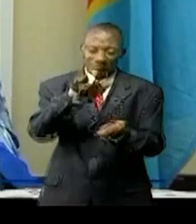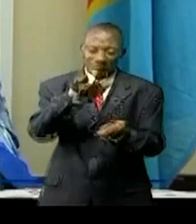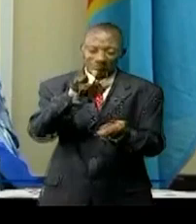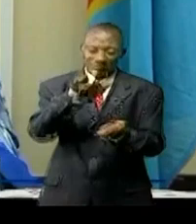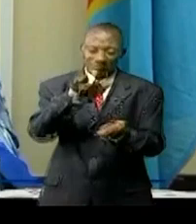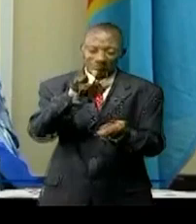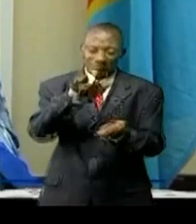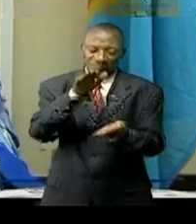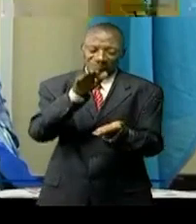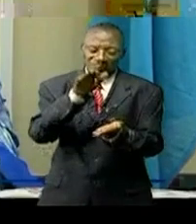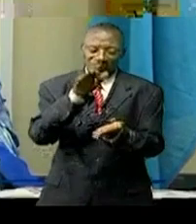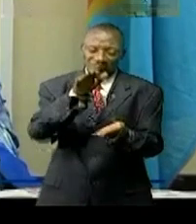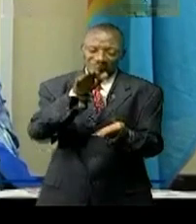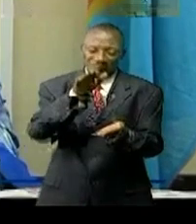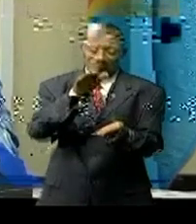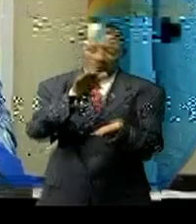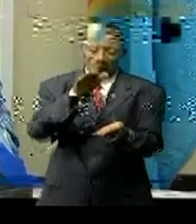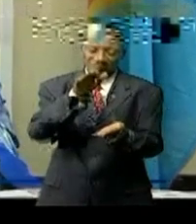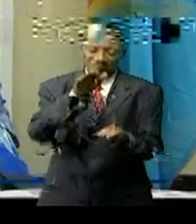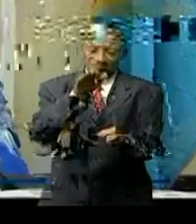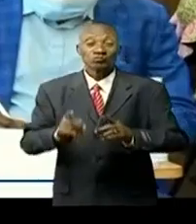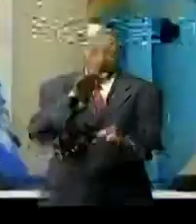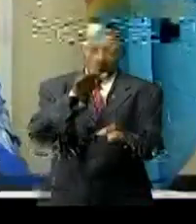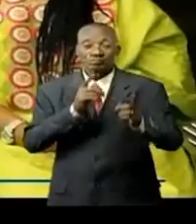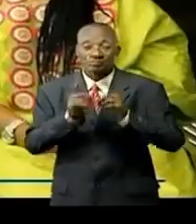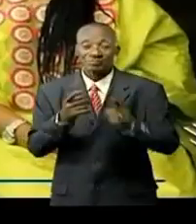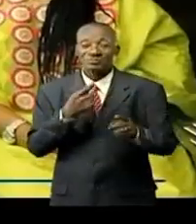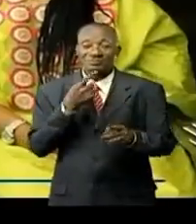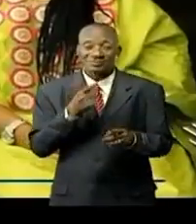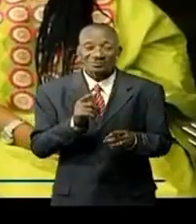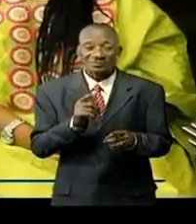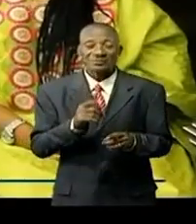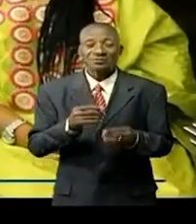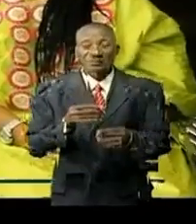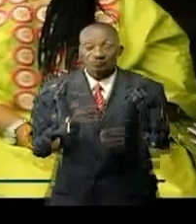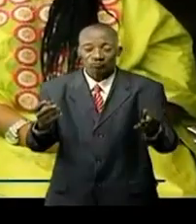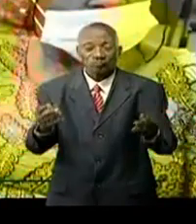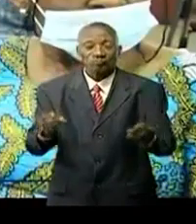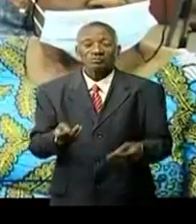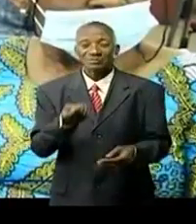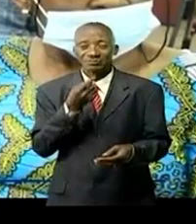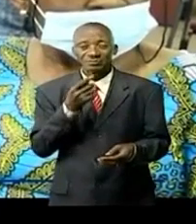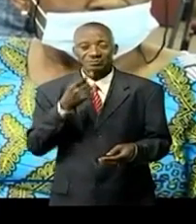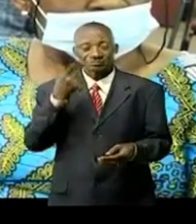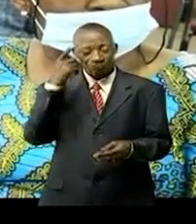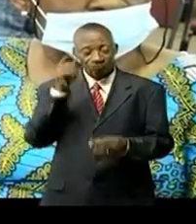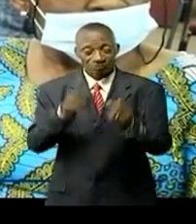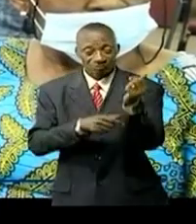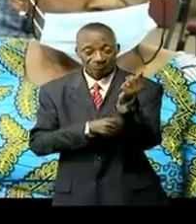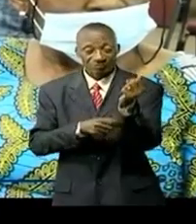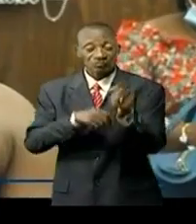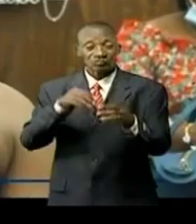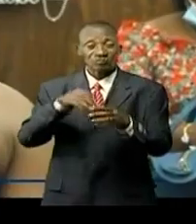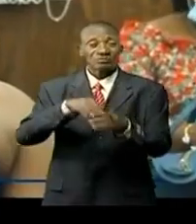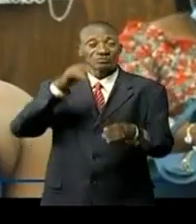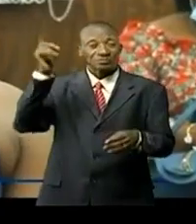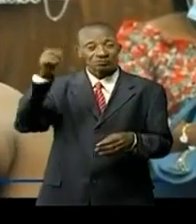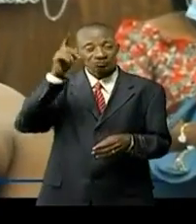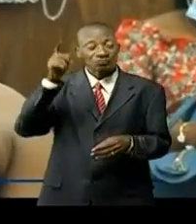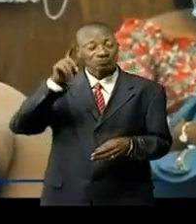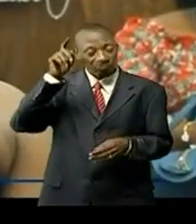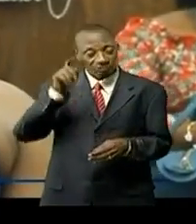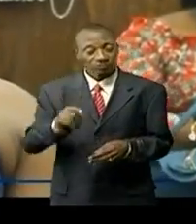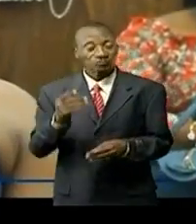du Congo que la couverture sanitaire universelle n'est possible que si on donne les moyens nécessaires